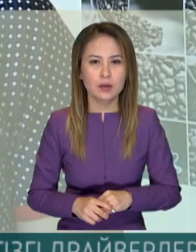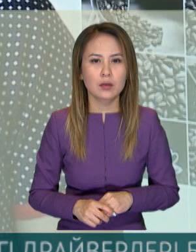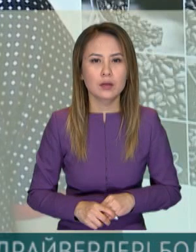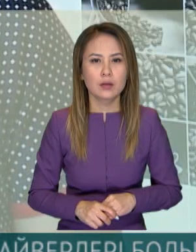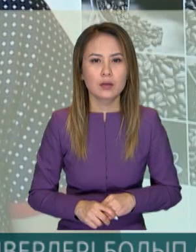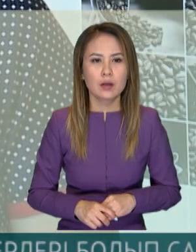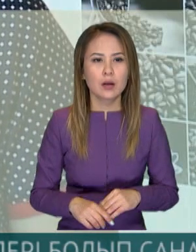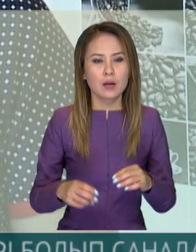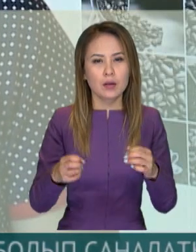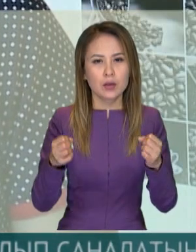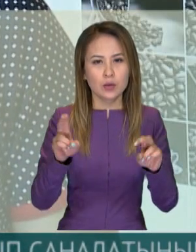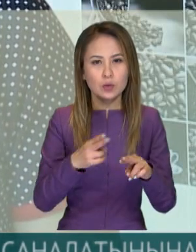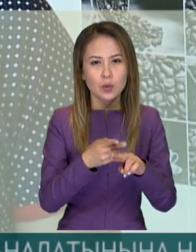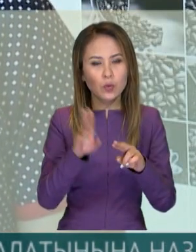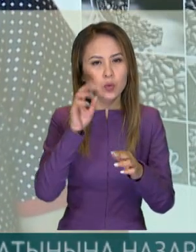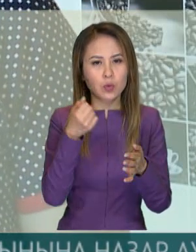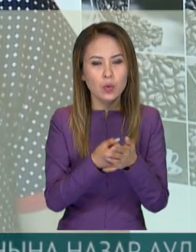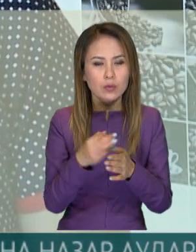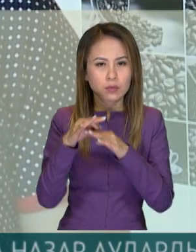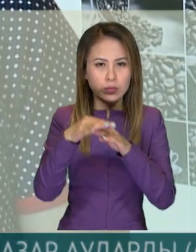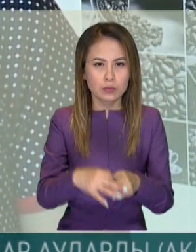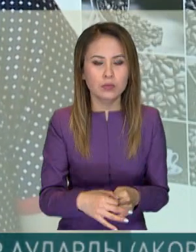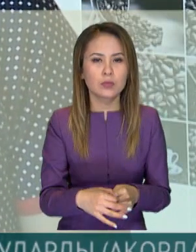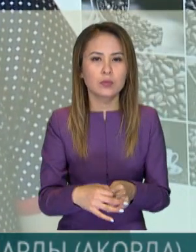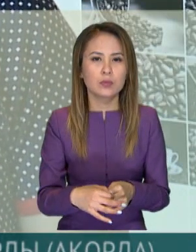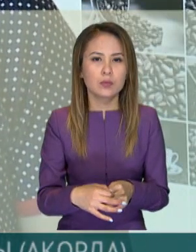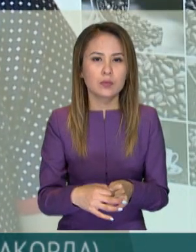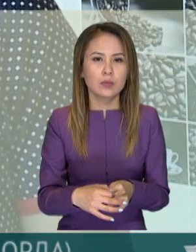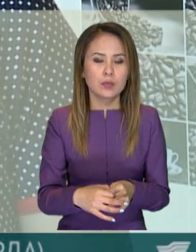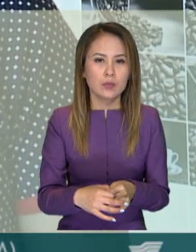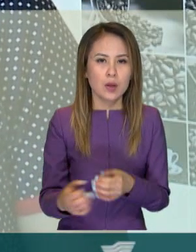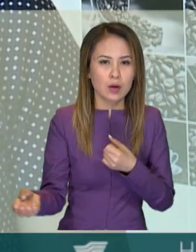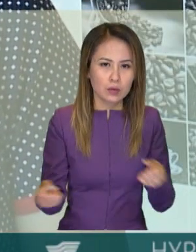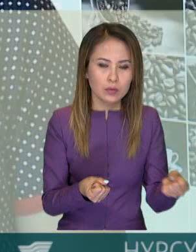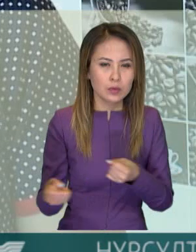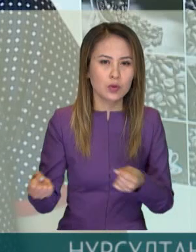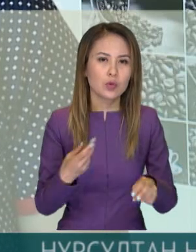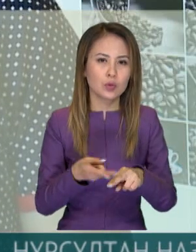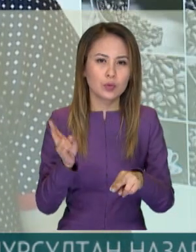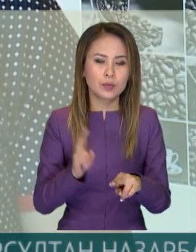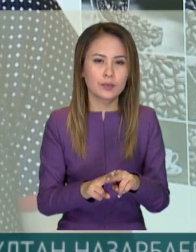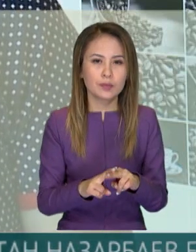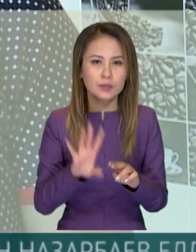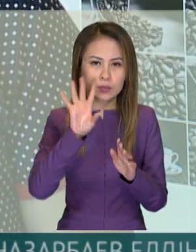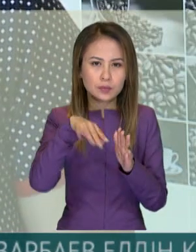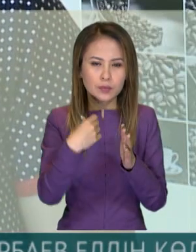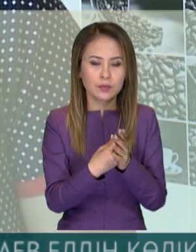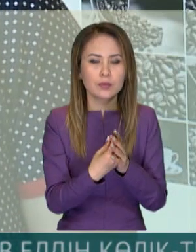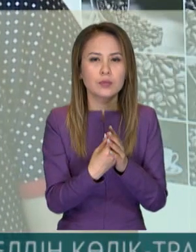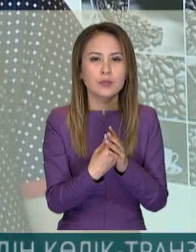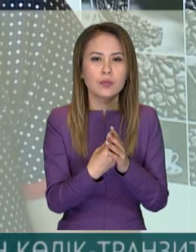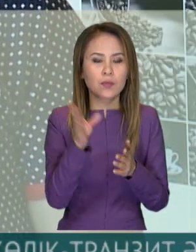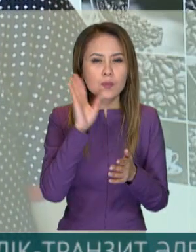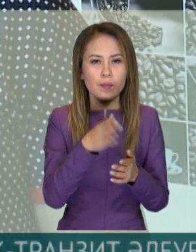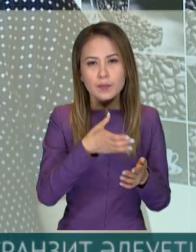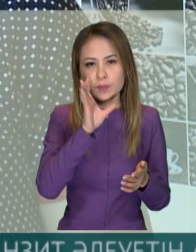таситын машиналармен үйге дейін суды әкеліп, ту құдықтан шелекпен тасып осы кезге дейін солай ауыз